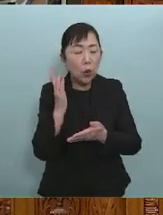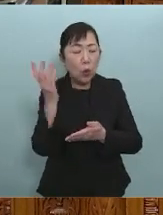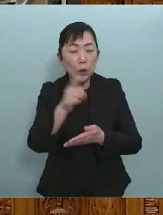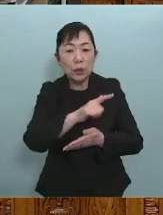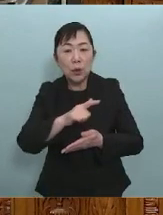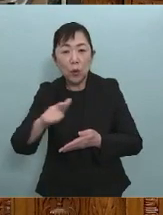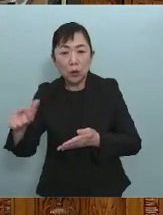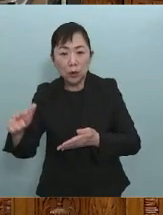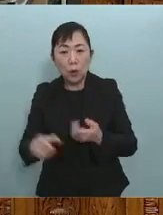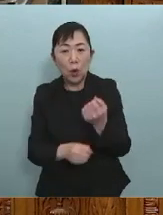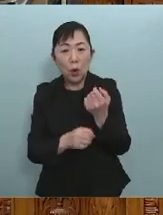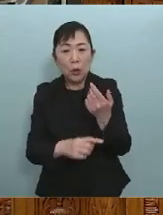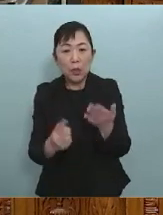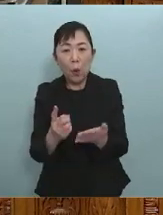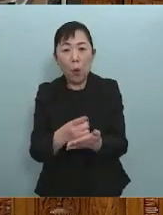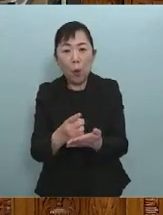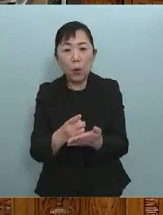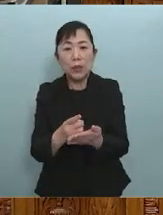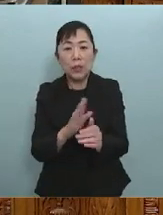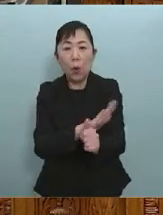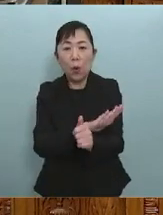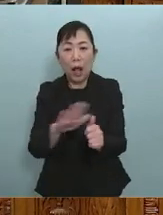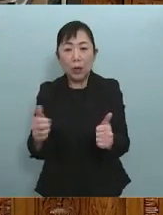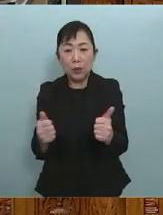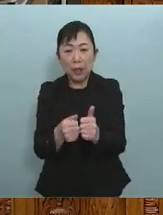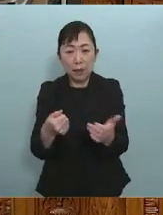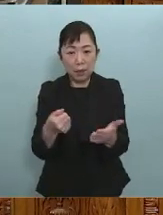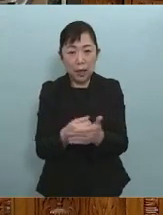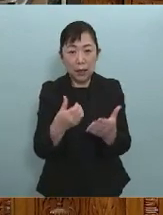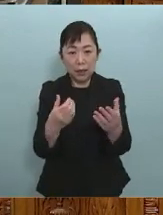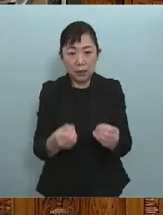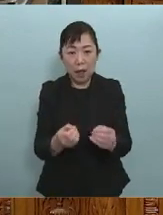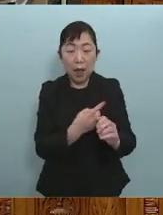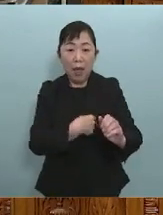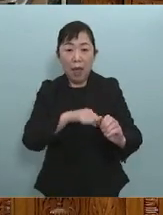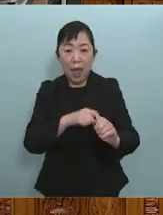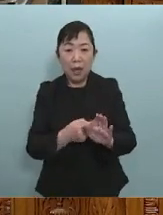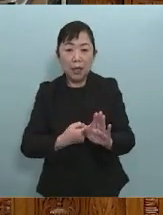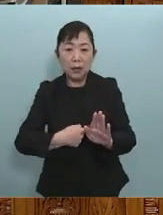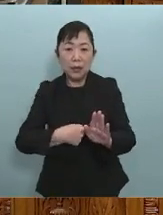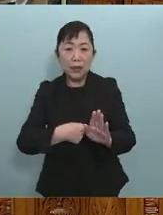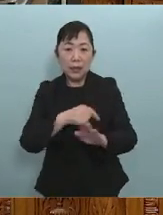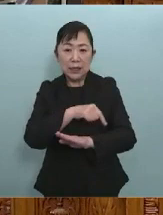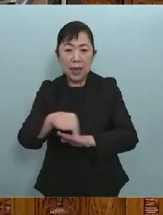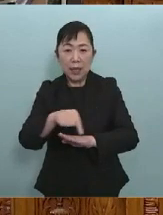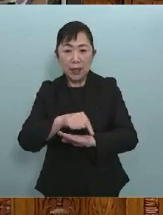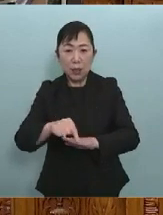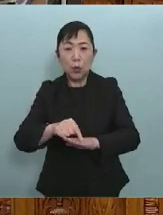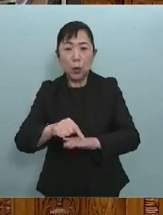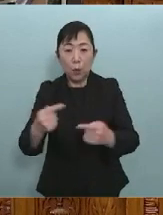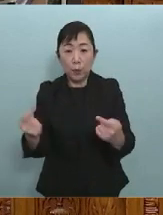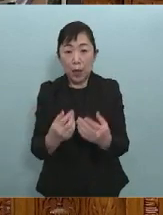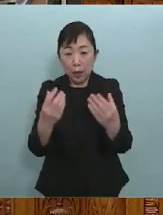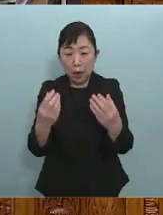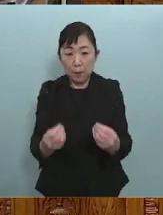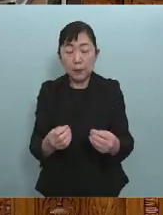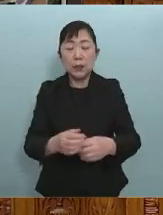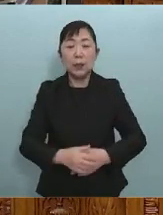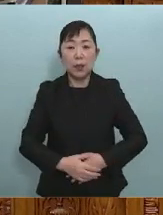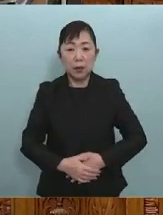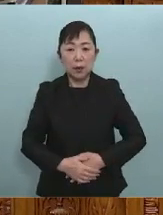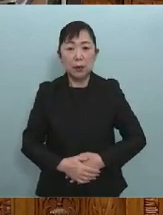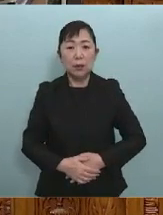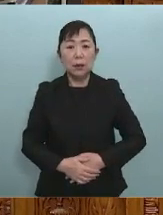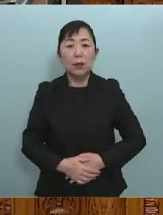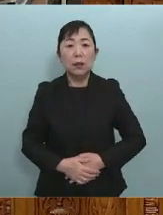基本方針を閣議決定しエネルギー政策を転換いたしましたえまたえ